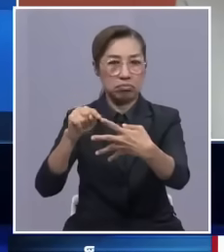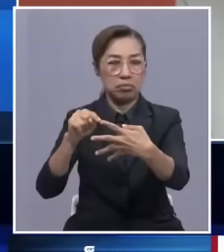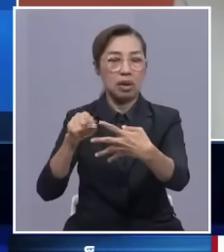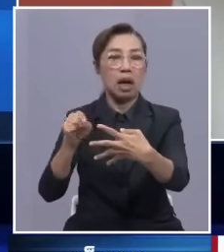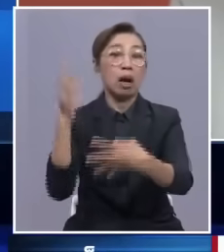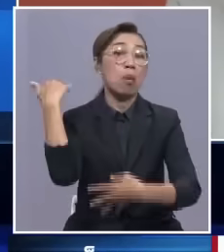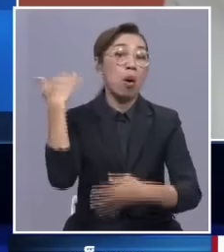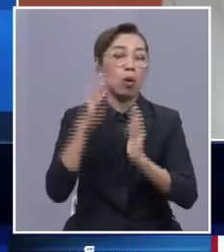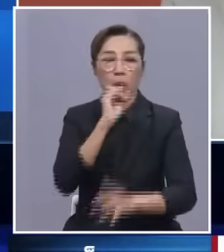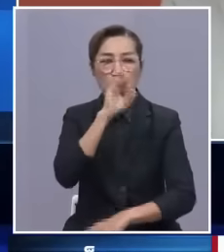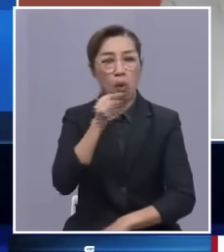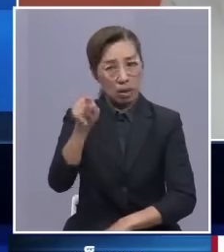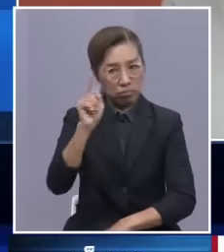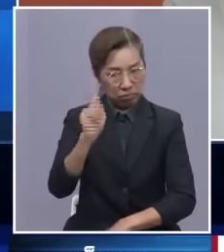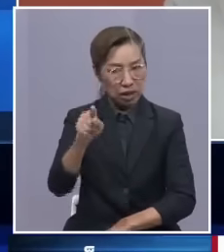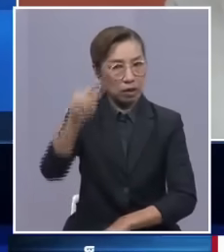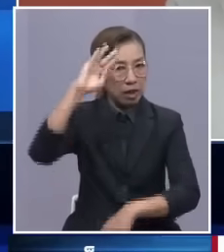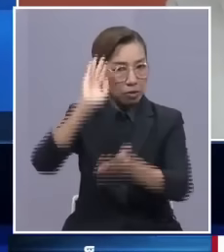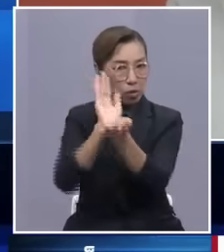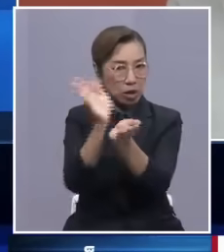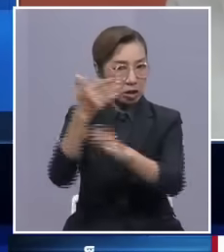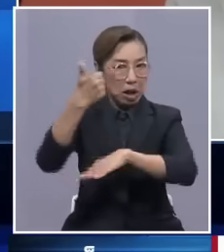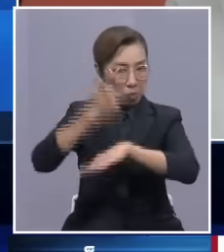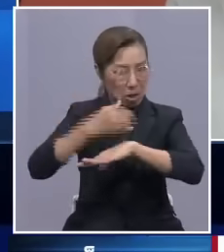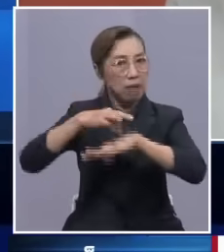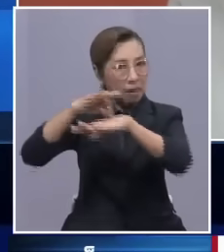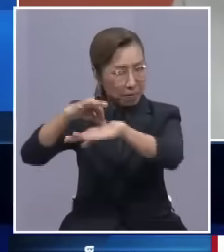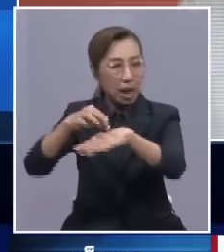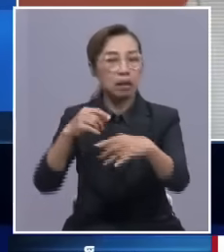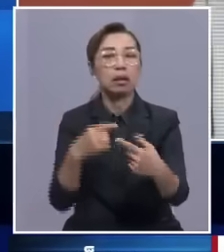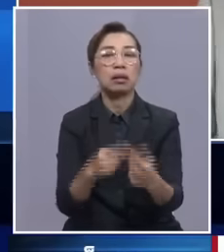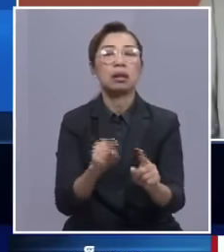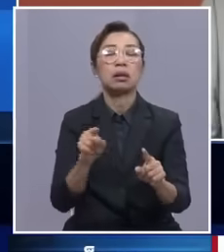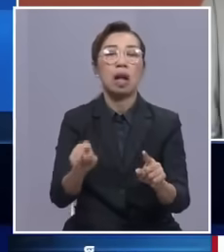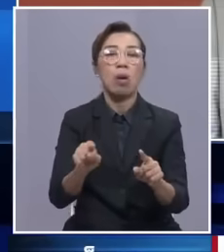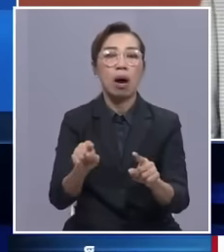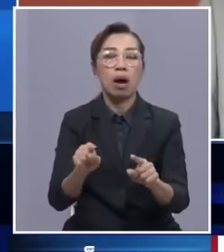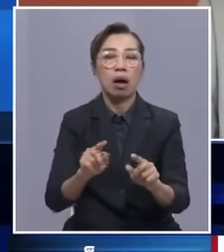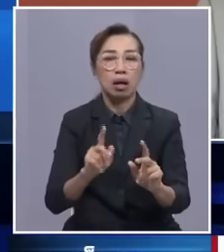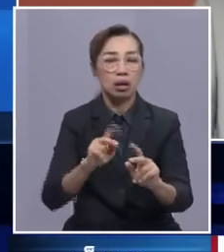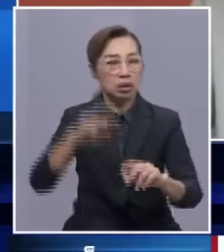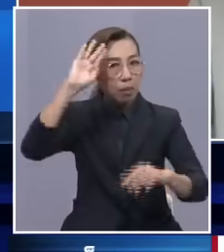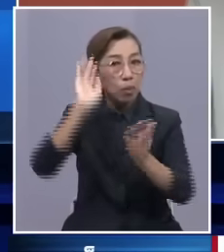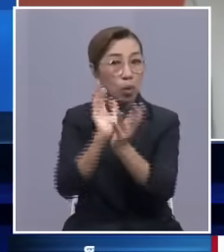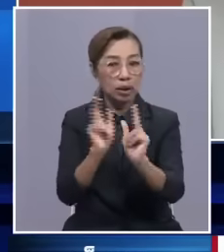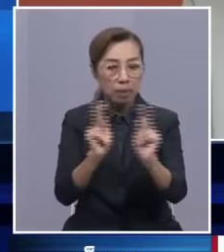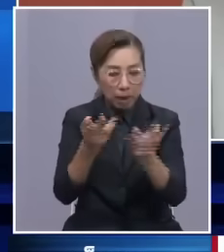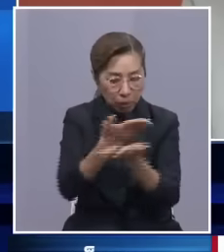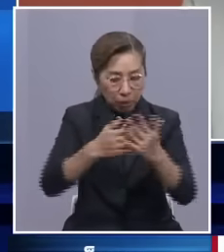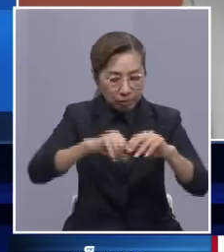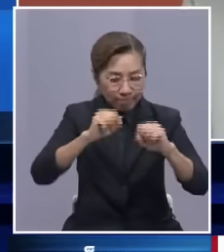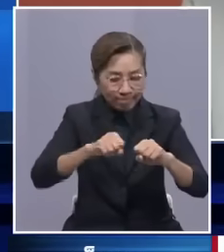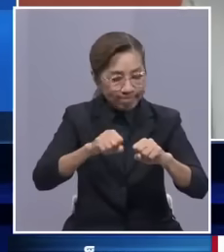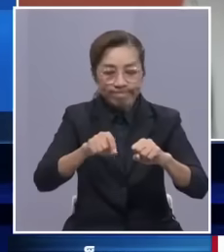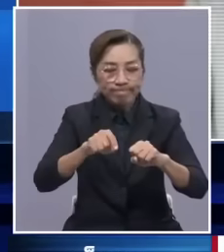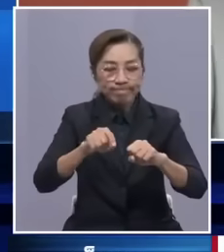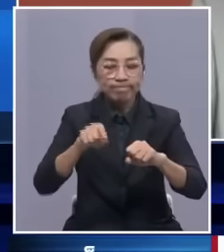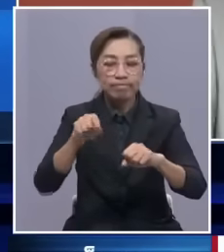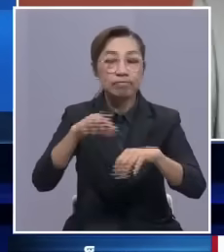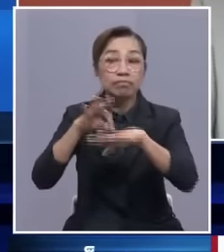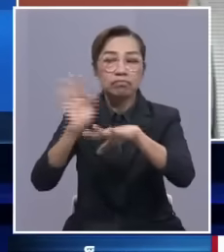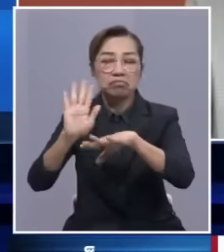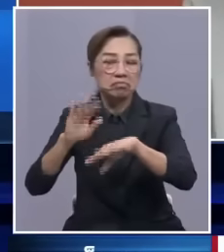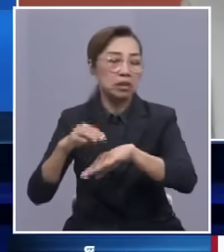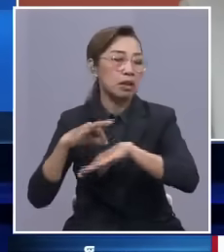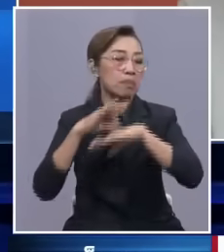เรียกร้องตอนนั้นนะว่าท่านควรจะได้เป็นผบ.ตร.แต่ปรากฏว่าที่ประชุมกตร.มีมติเลือกพลตำรวจเอกต่อศักดิ์ ครับ